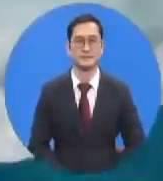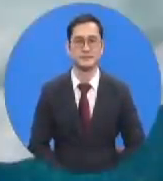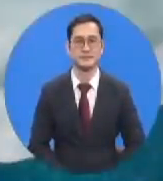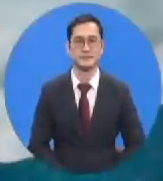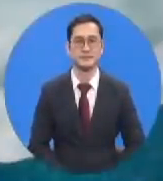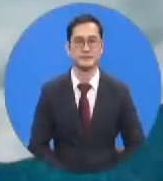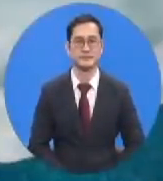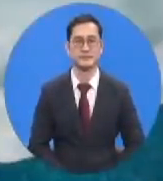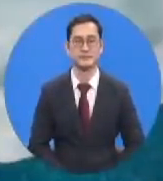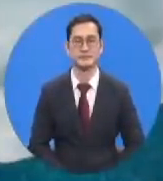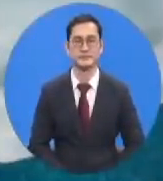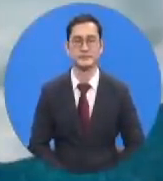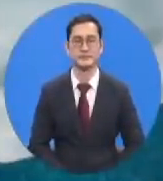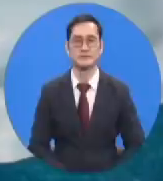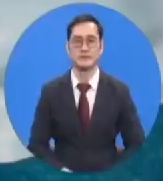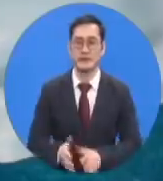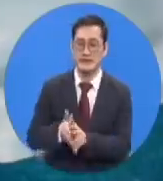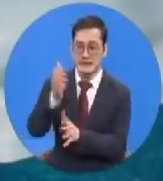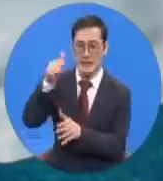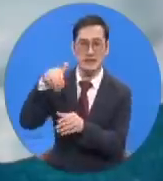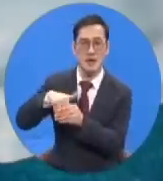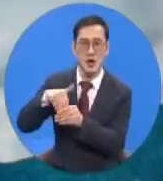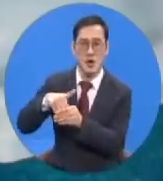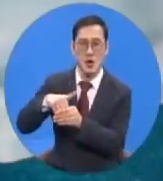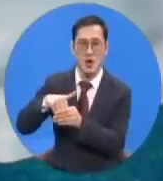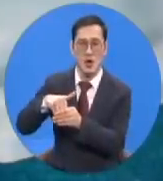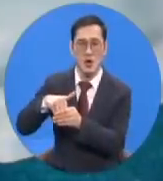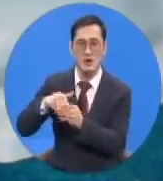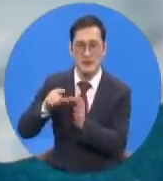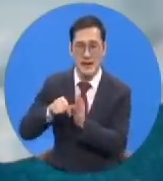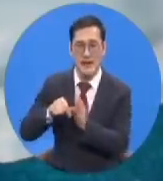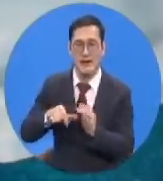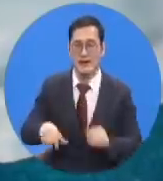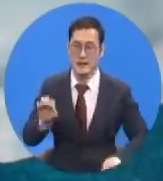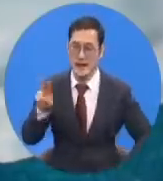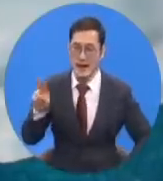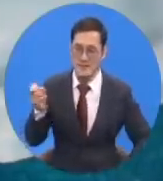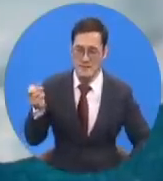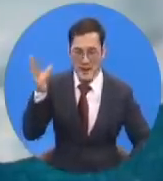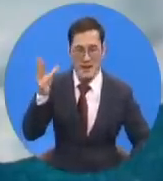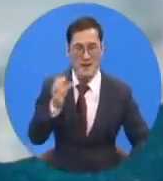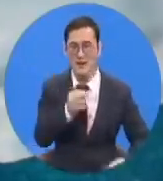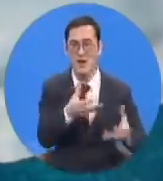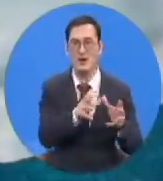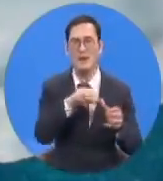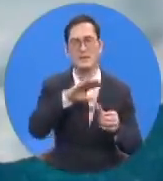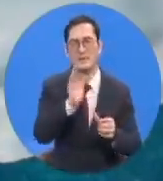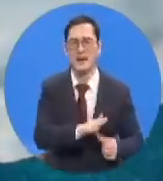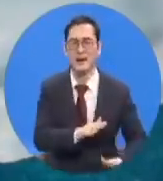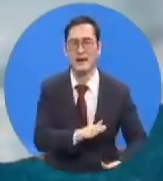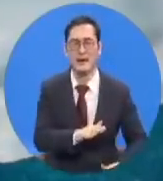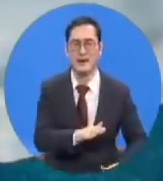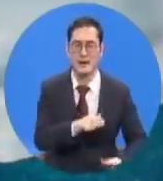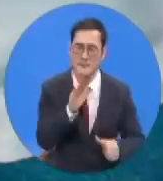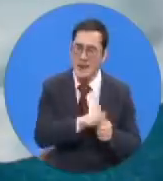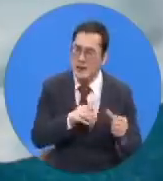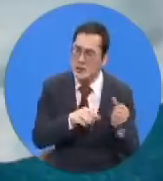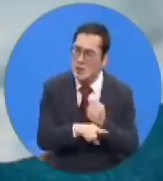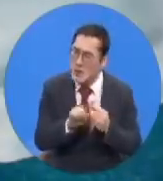자, 보궐선거 참패 이후에 여권에서요, 반성과 혁신에 대한 이야기가 계속 나오고